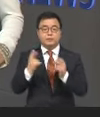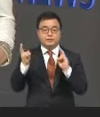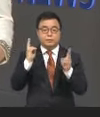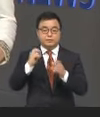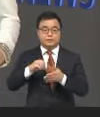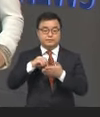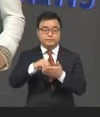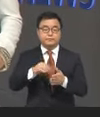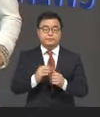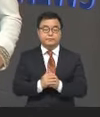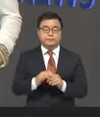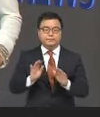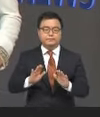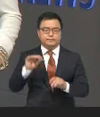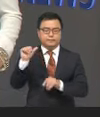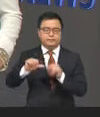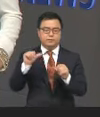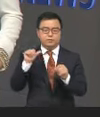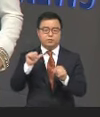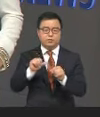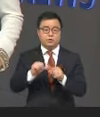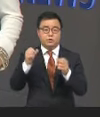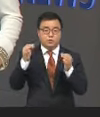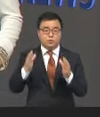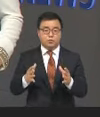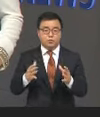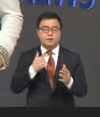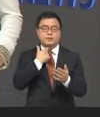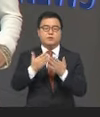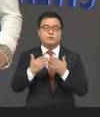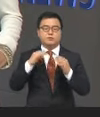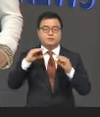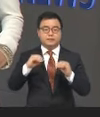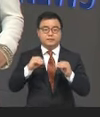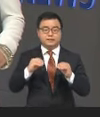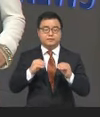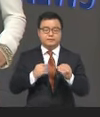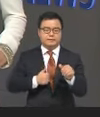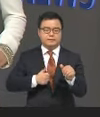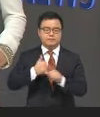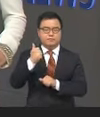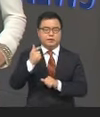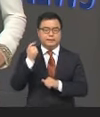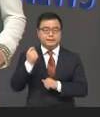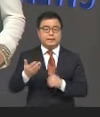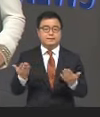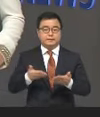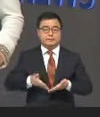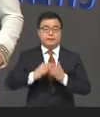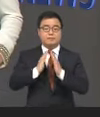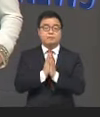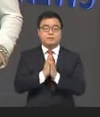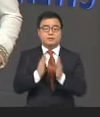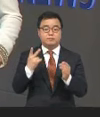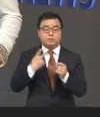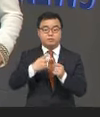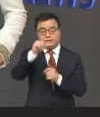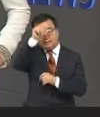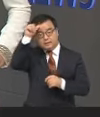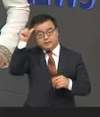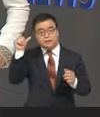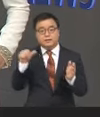출근. 오늘은 5년의 경력 단절 기간을 극복하고 소규모 창업으로 제2의 인생을 꾸려나가는